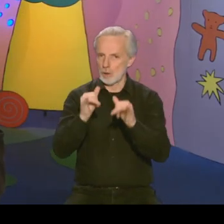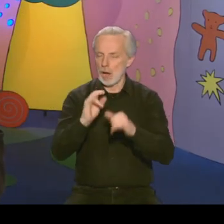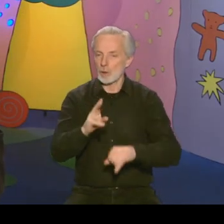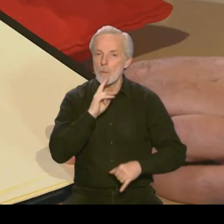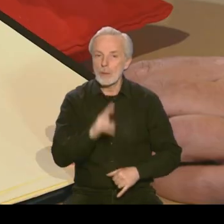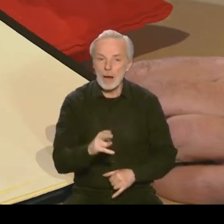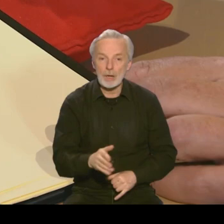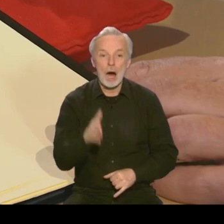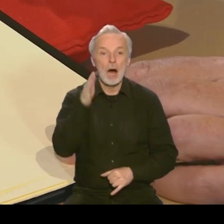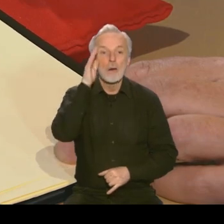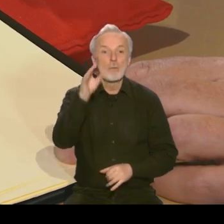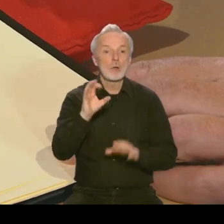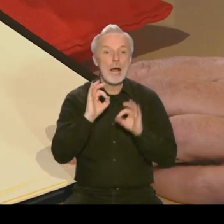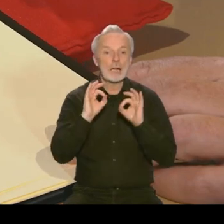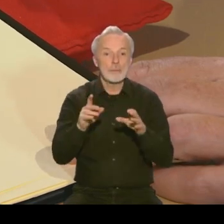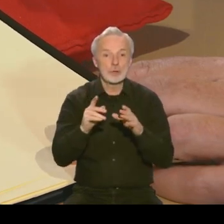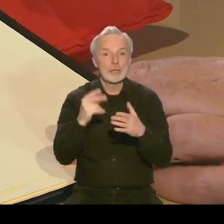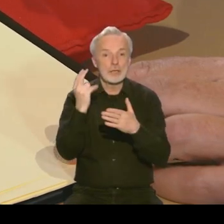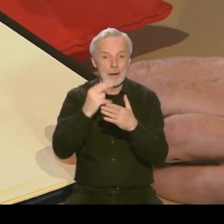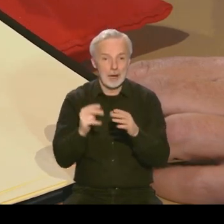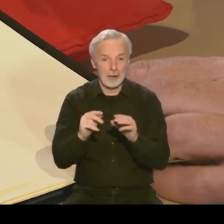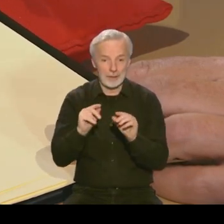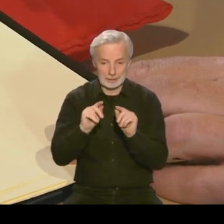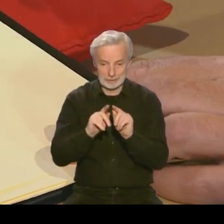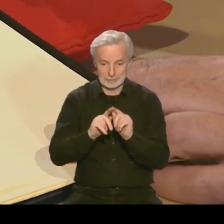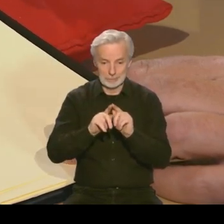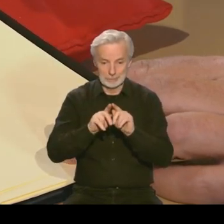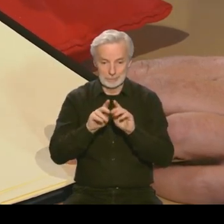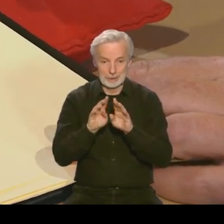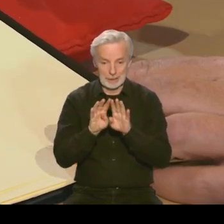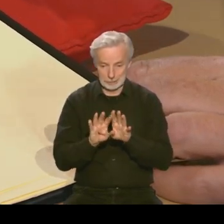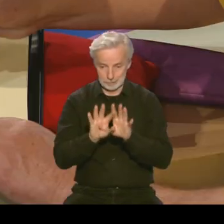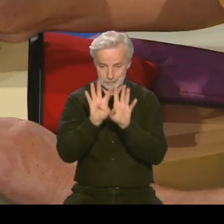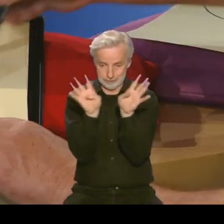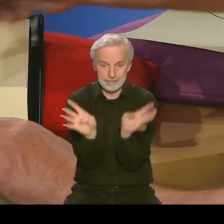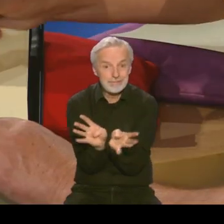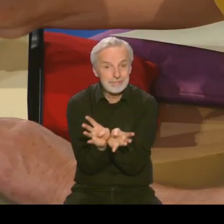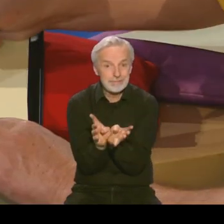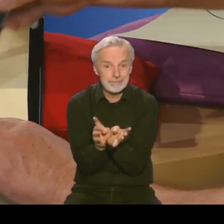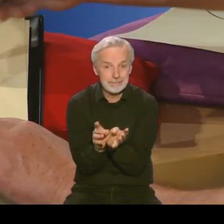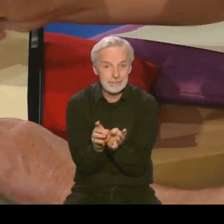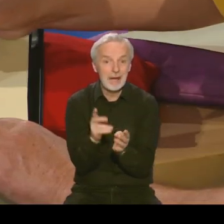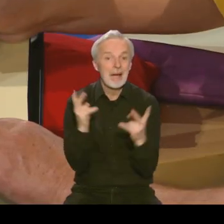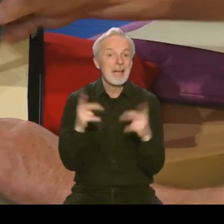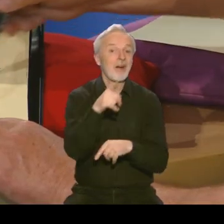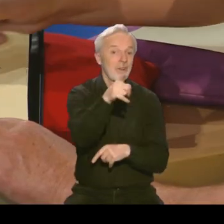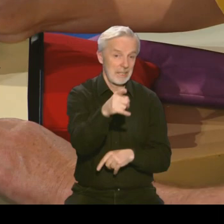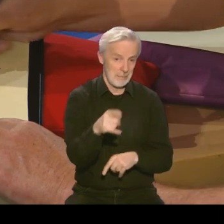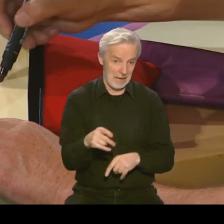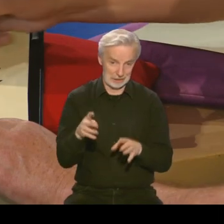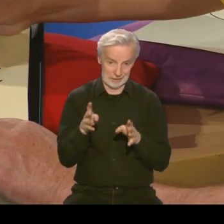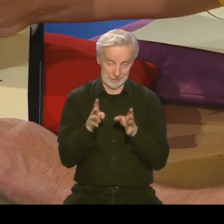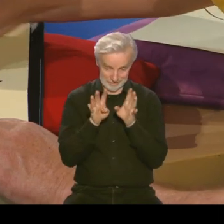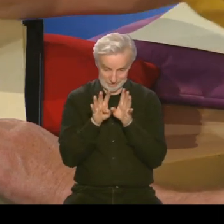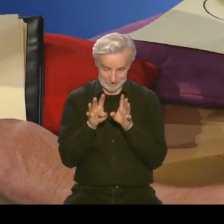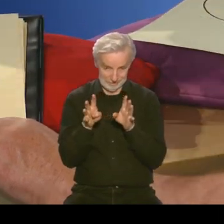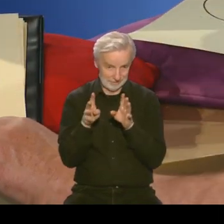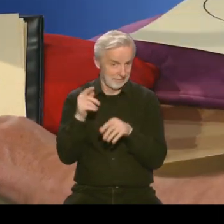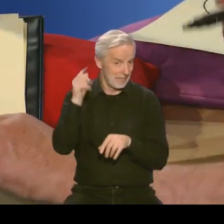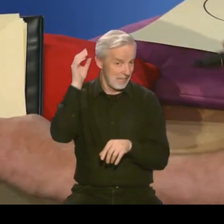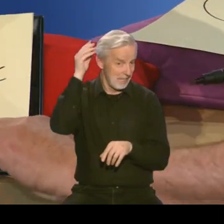lepší namalovat takovýhle střapeček, který nosíš ty. Ano, střapeček. Na své čepičce. Tak.